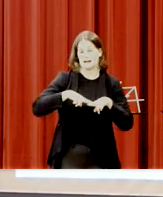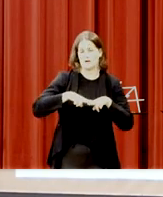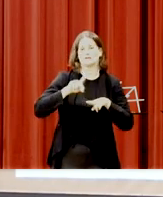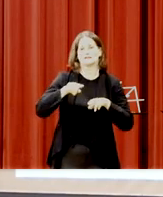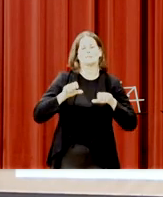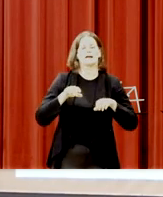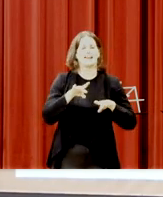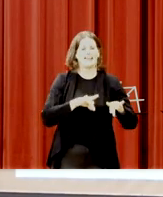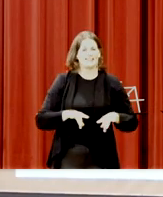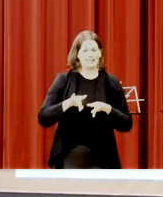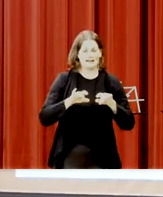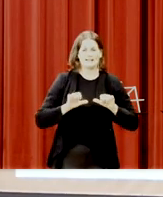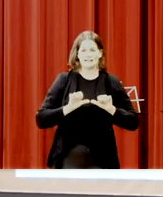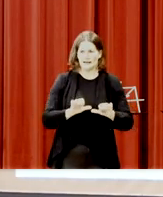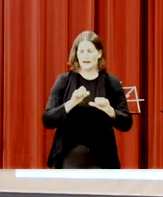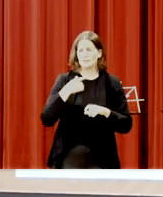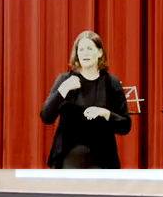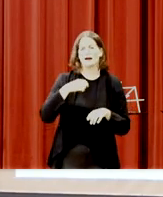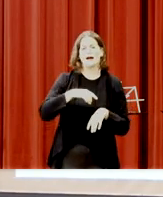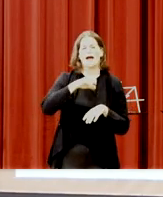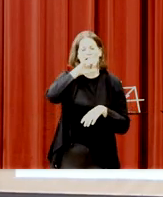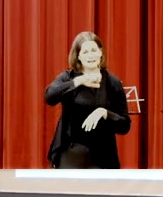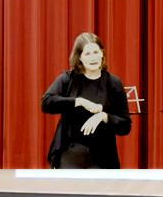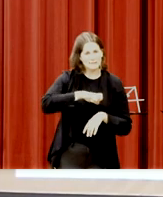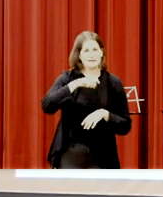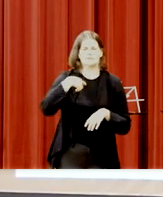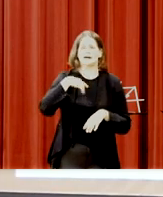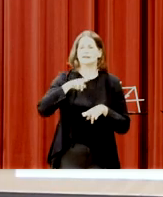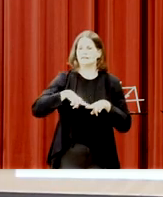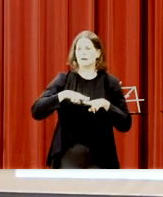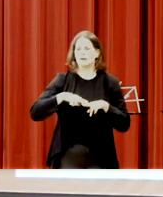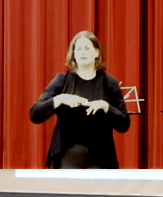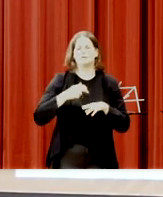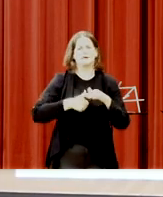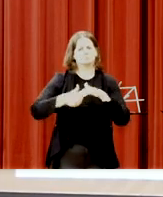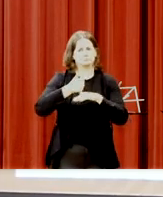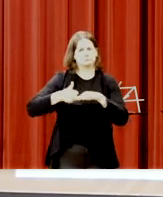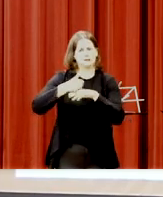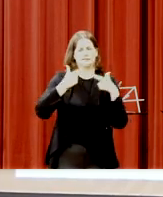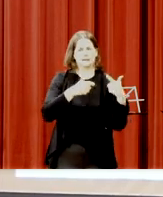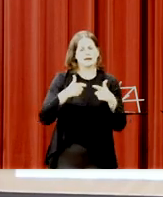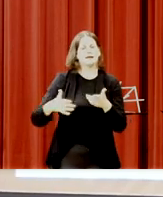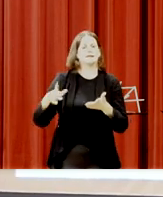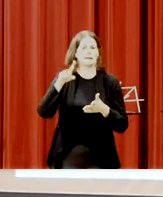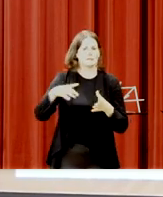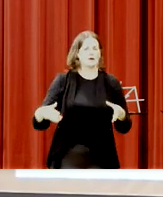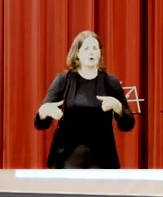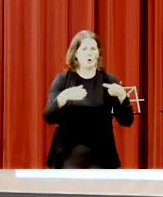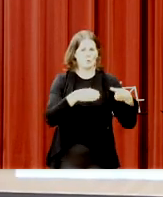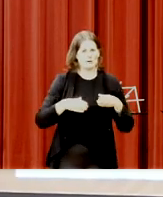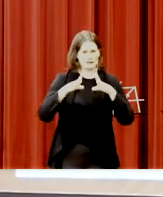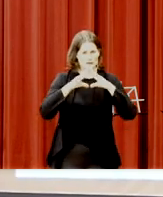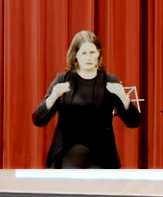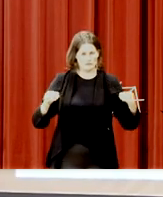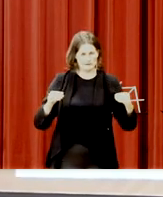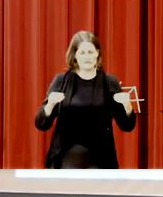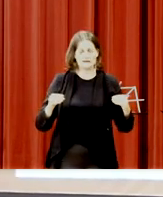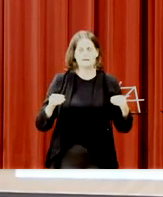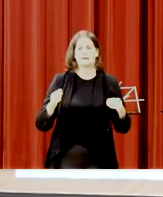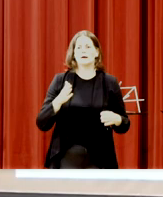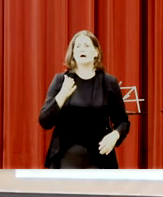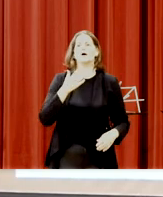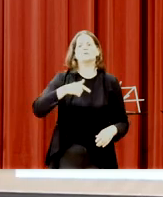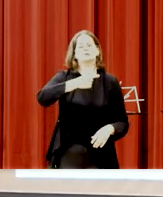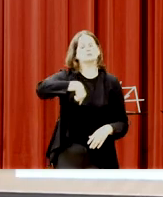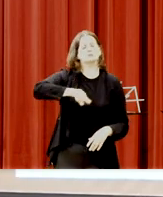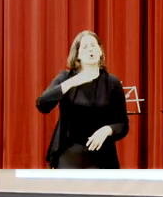comunitat universitària. És un gran honor per mi ser aquí avui. Tinc, de fet, arrels aquí a Tarragona per part de